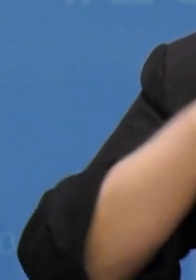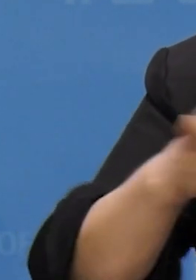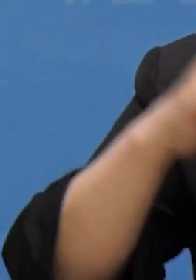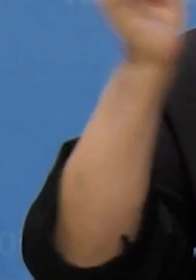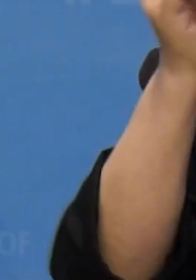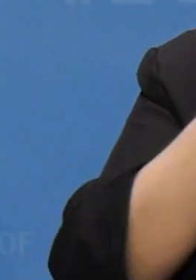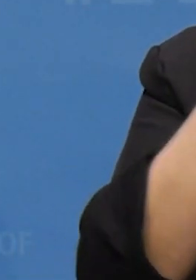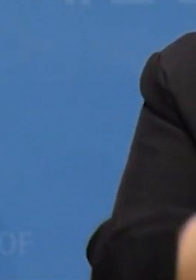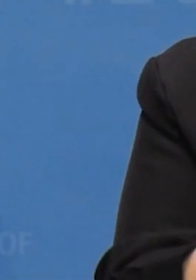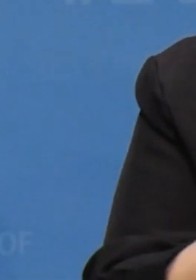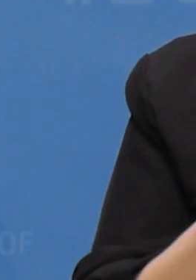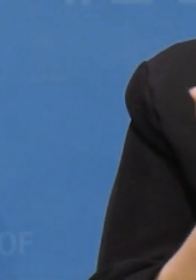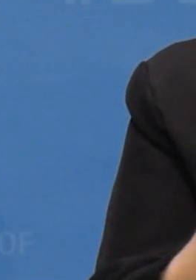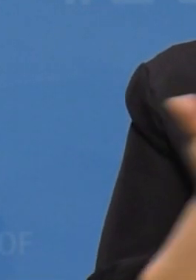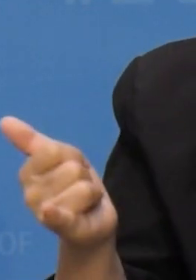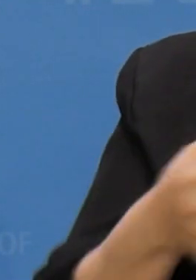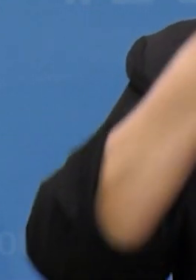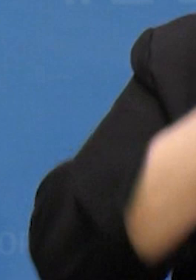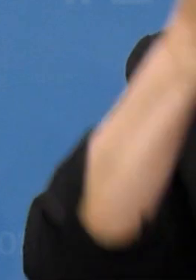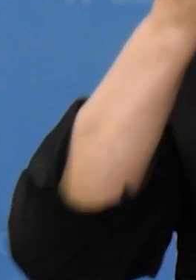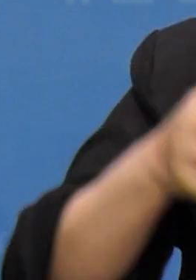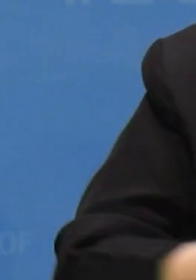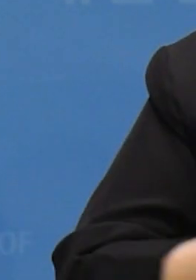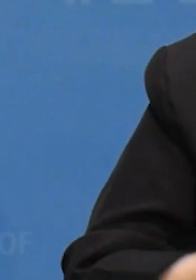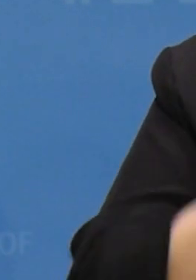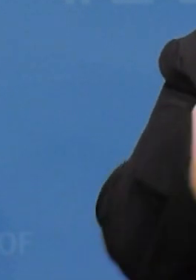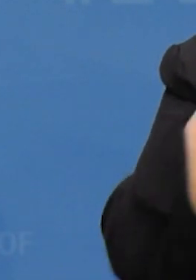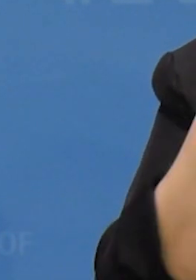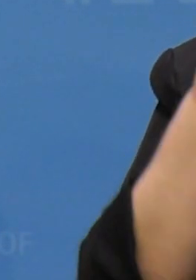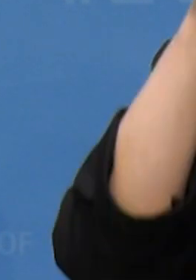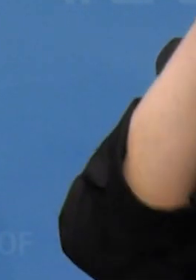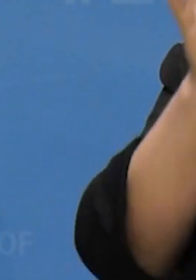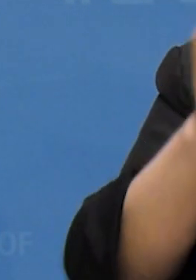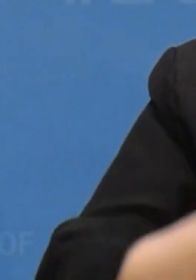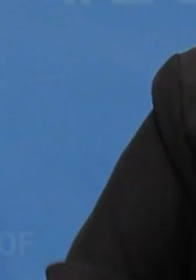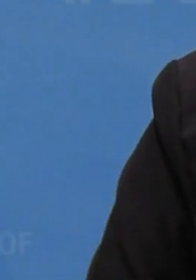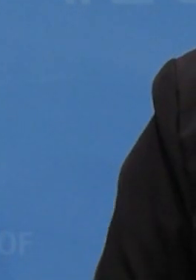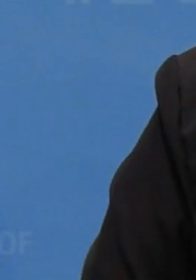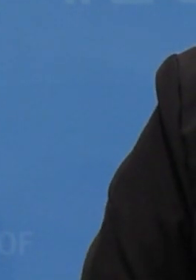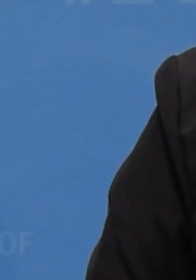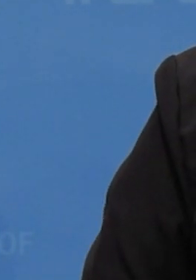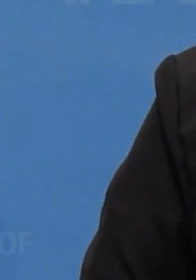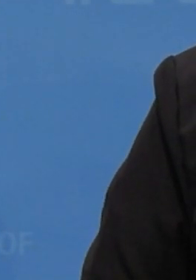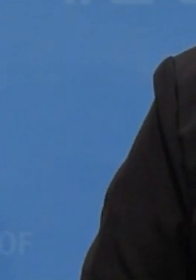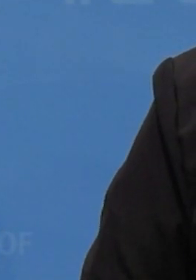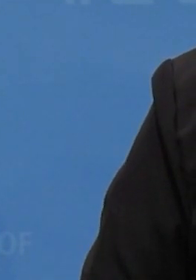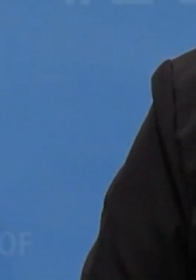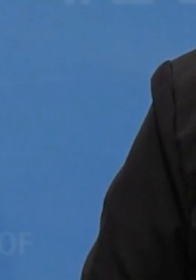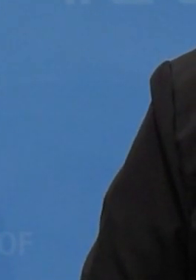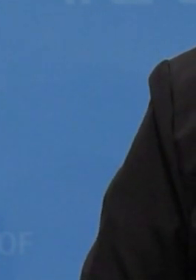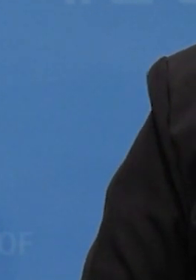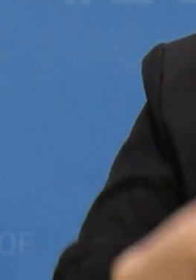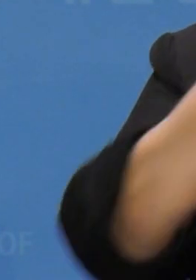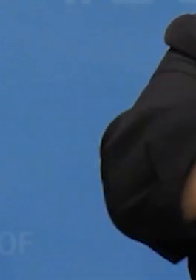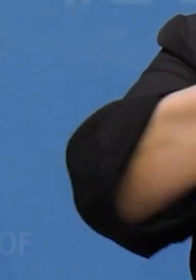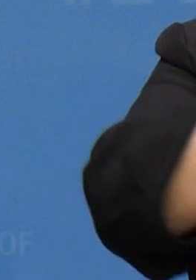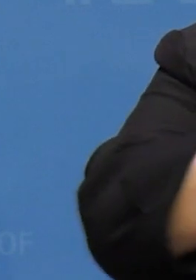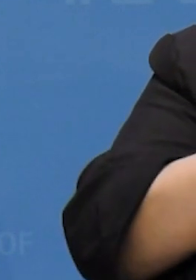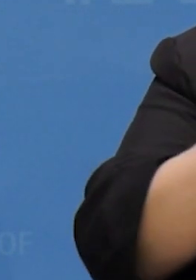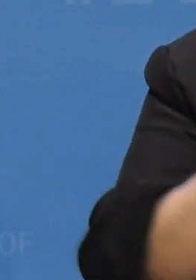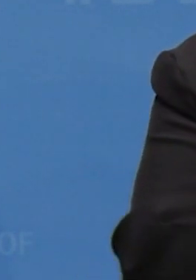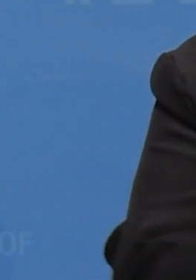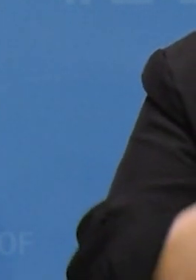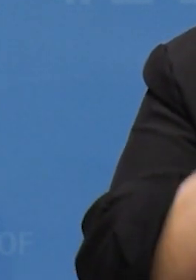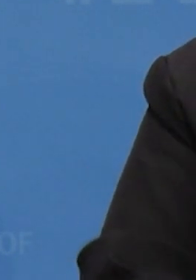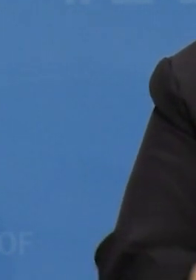만들어 본인의 정치적 이익을 얻으려는 술수로 밖에 보이지 않습니다 기재부 후배들